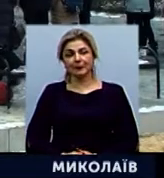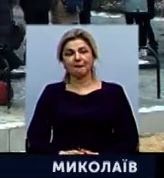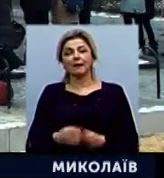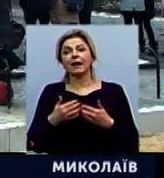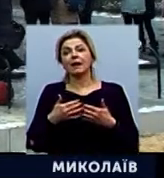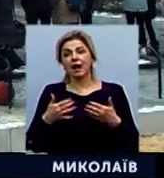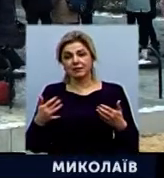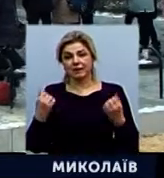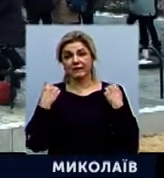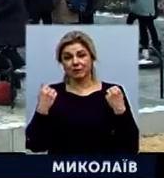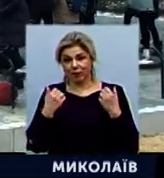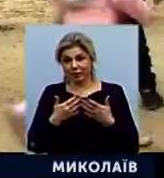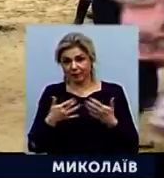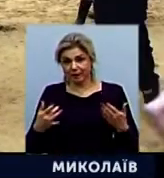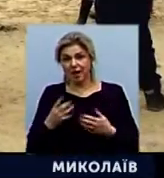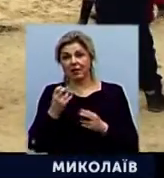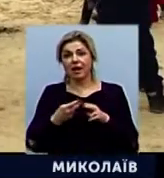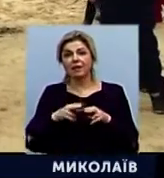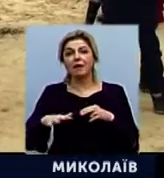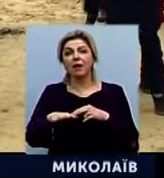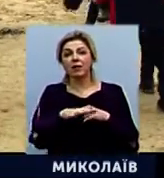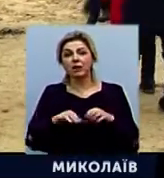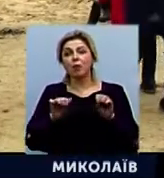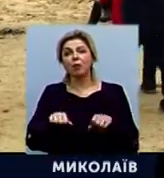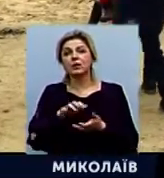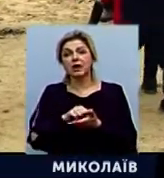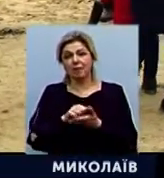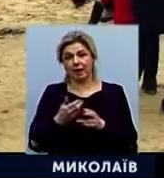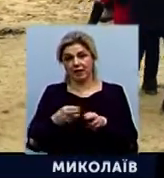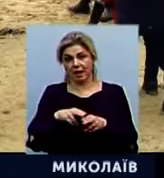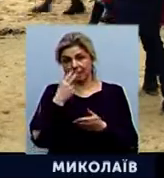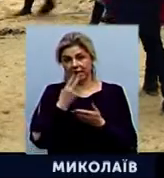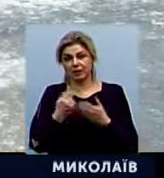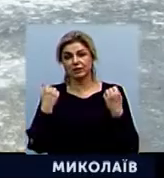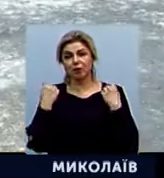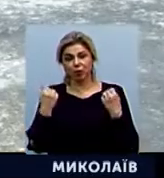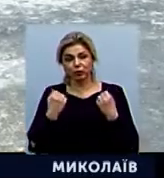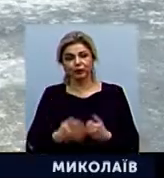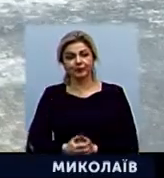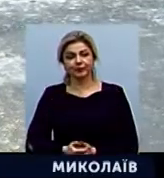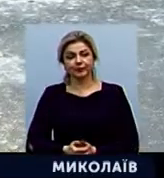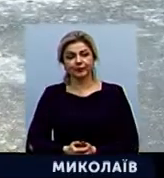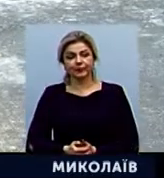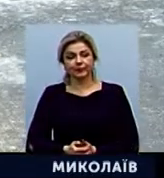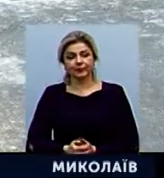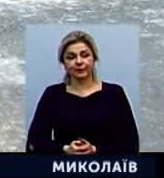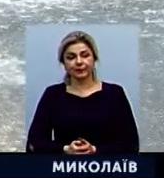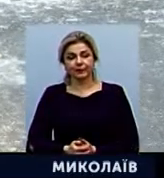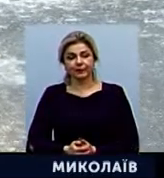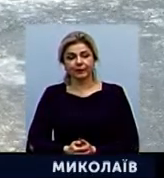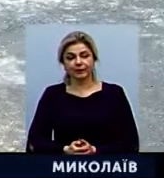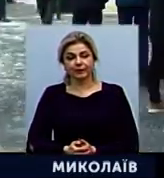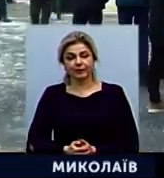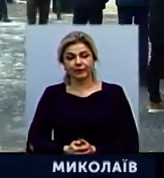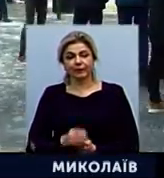кросфіт, воркаут. На щойно відкритому майданчику можна займатися цими видами спорту. Автор проєкту «Коти Горошко» Денис Барашковський